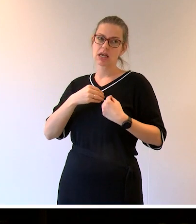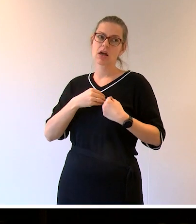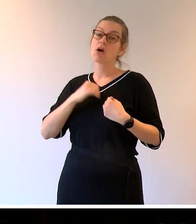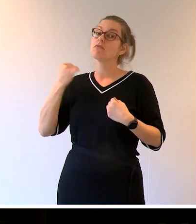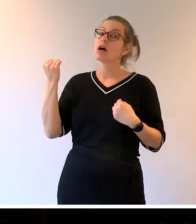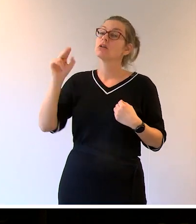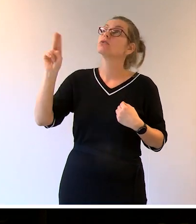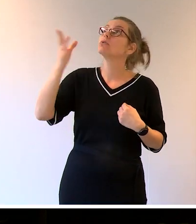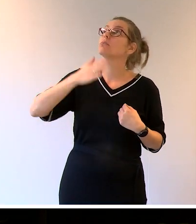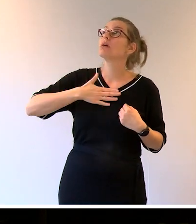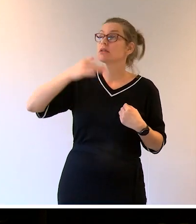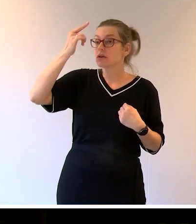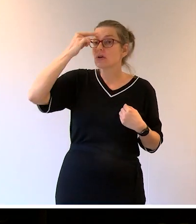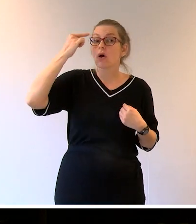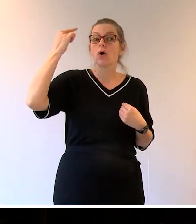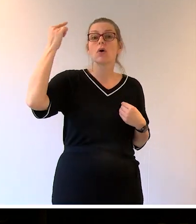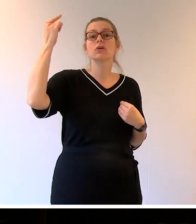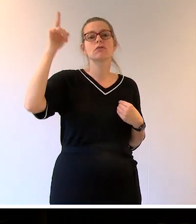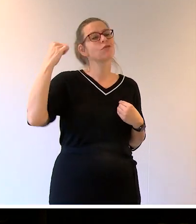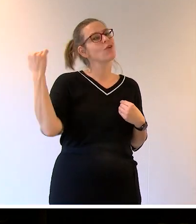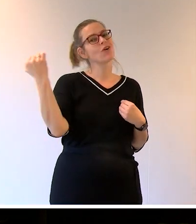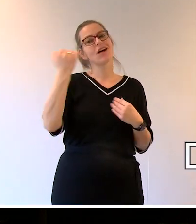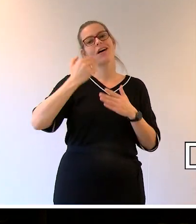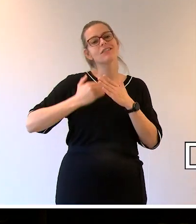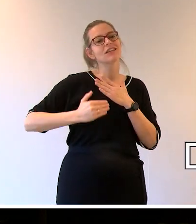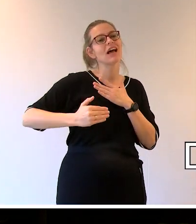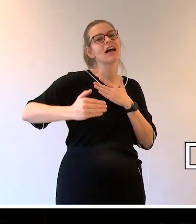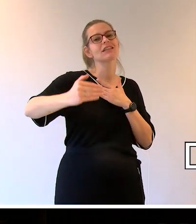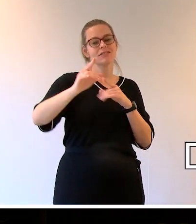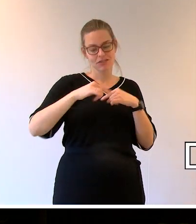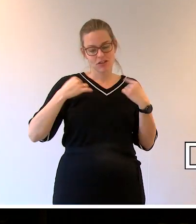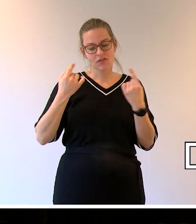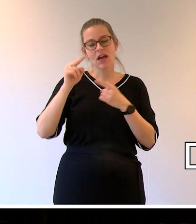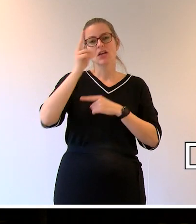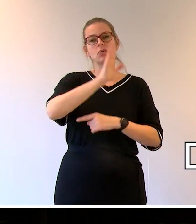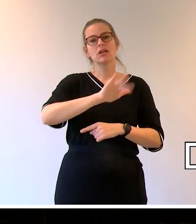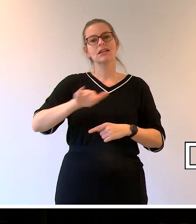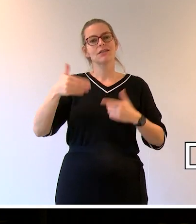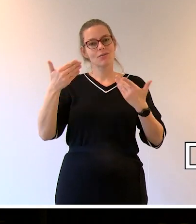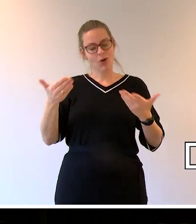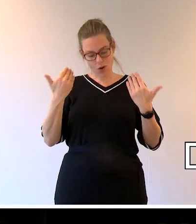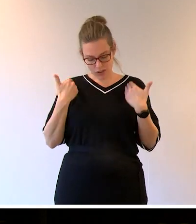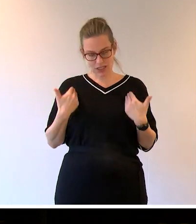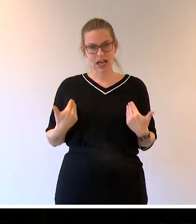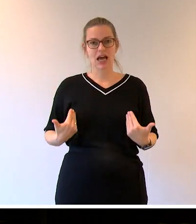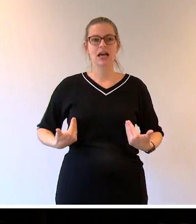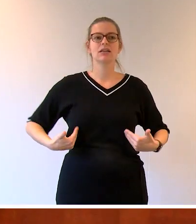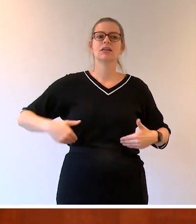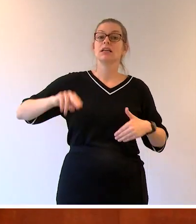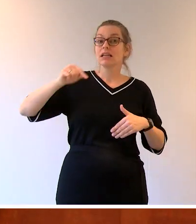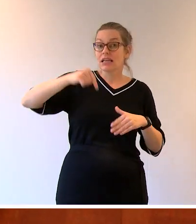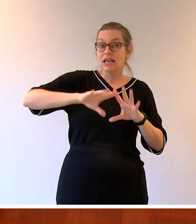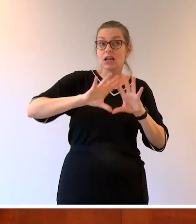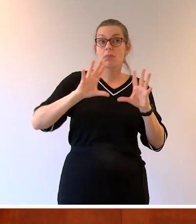bent koning voor altijd, dat wij uw kinderen mogen zijn. Hier